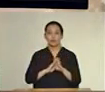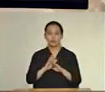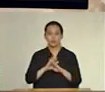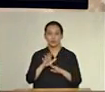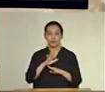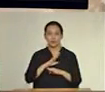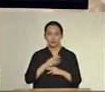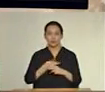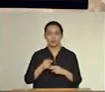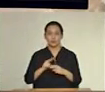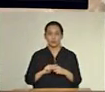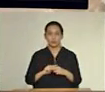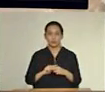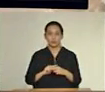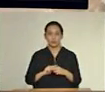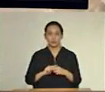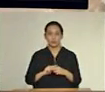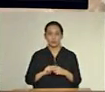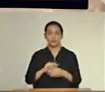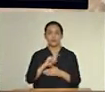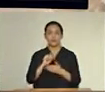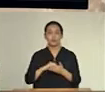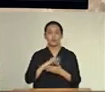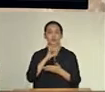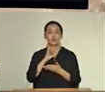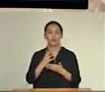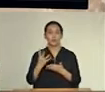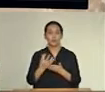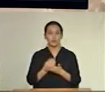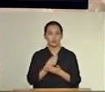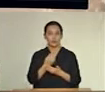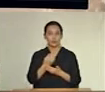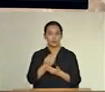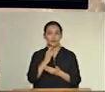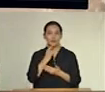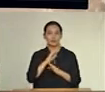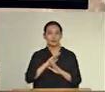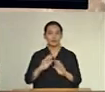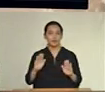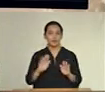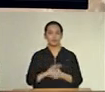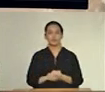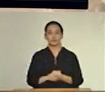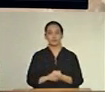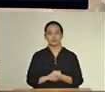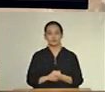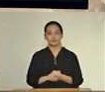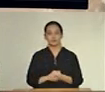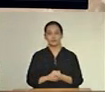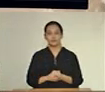boryapsiz. Shunday ekan, quyidagi savollarga javob berish siz uchun qiyinchilik tug'dirmaydi.